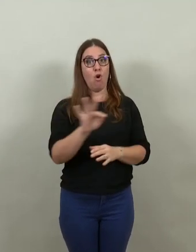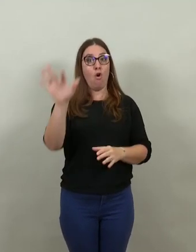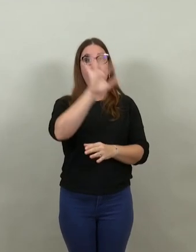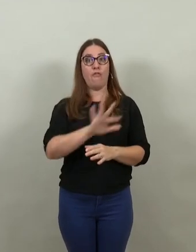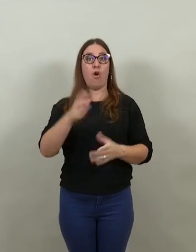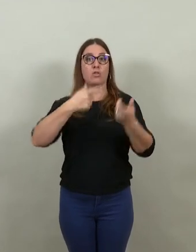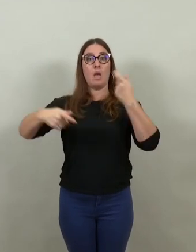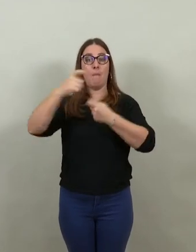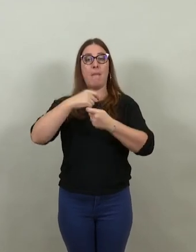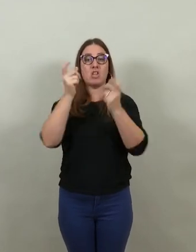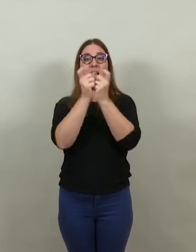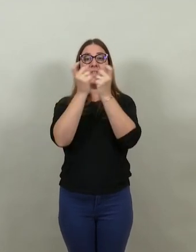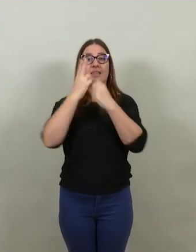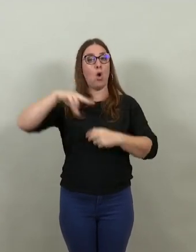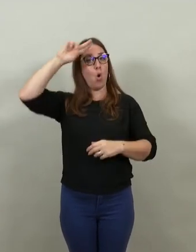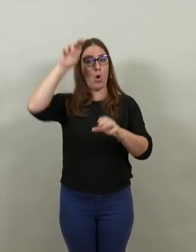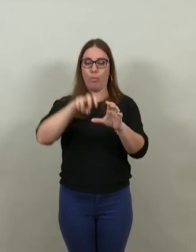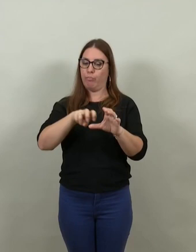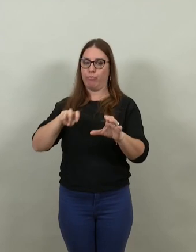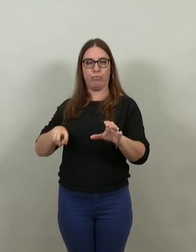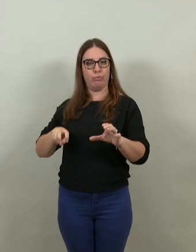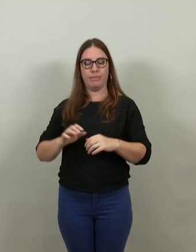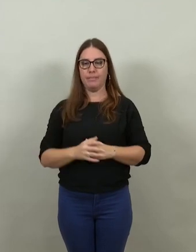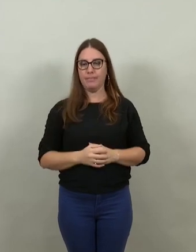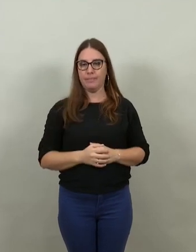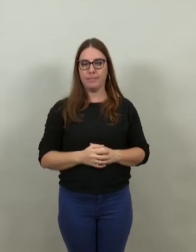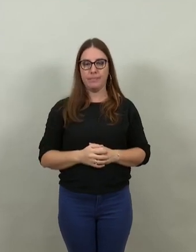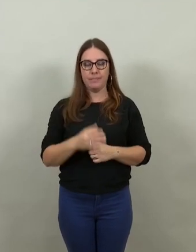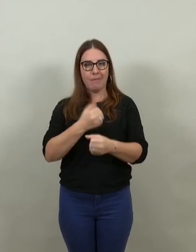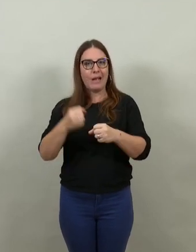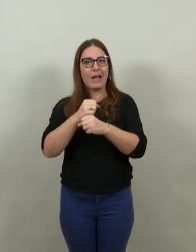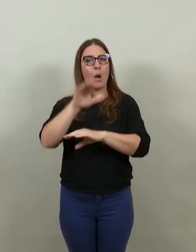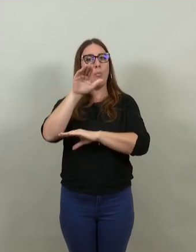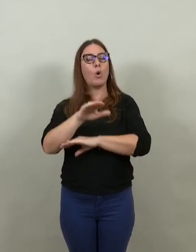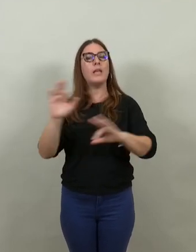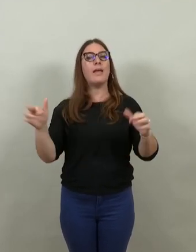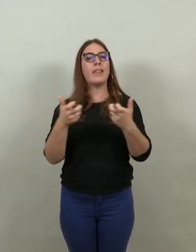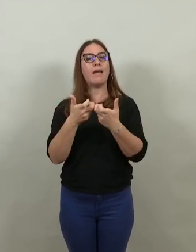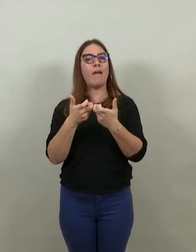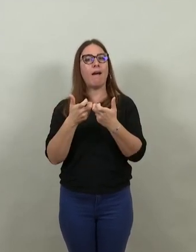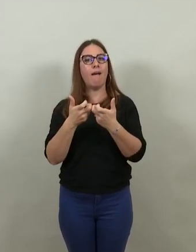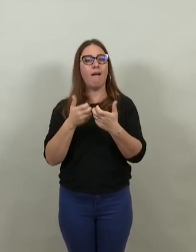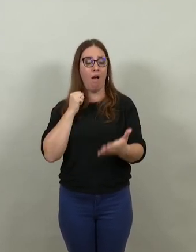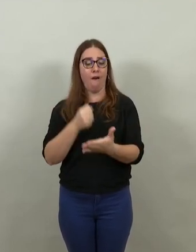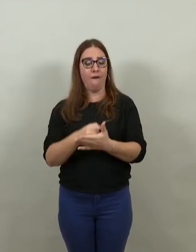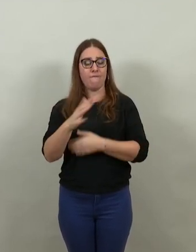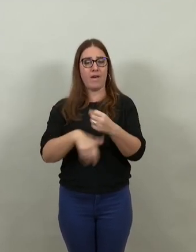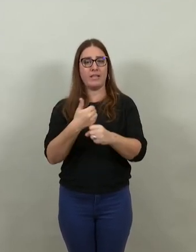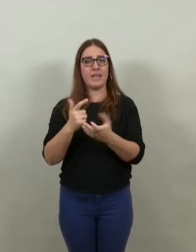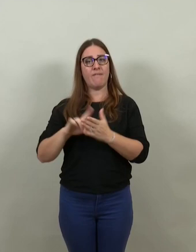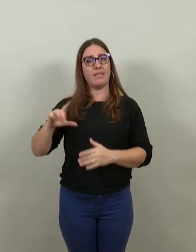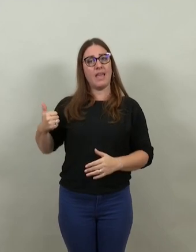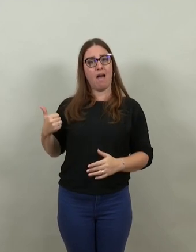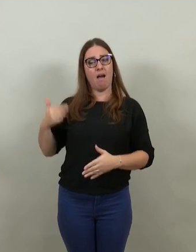marché européen de l'électricité la mise en place donc du bouclier donc tarifaire à la fin de l'année donc 2021 a